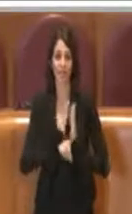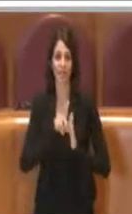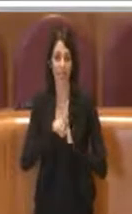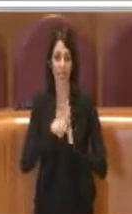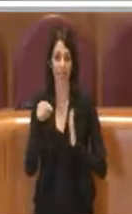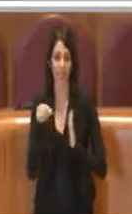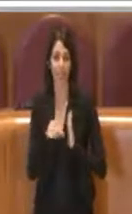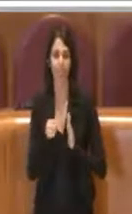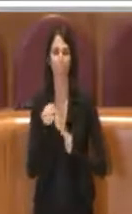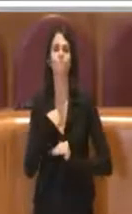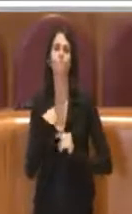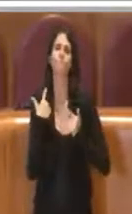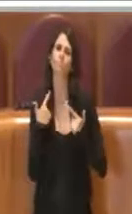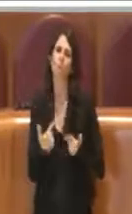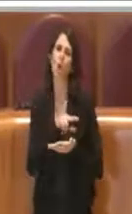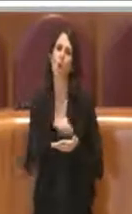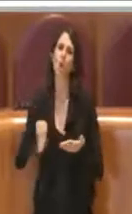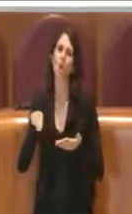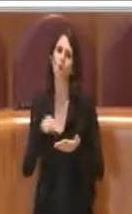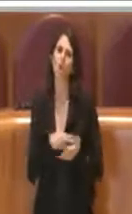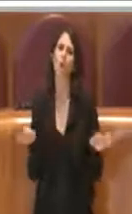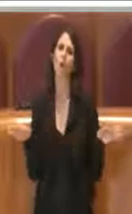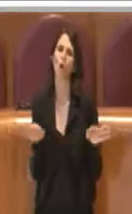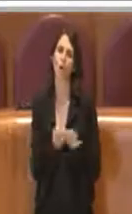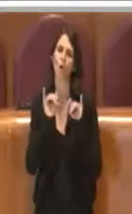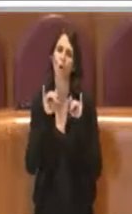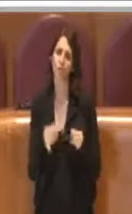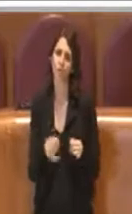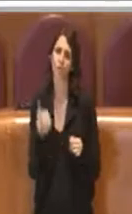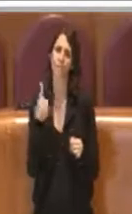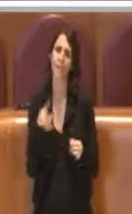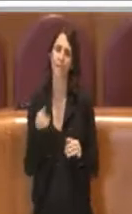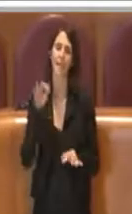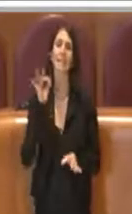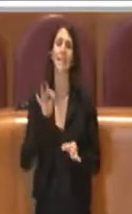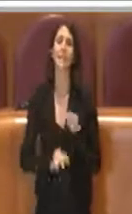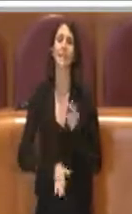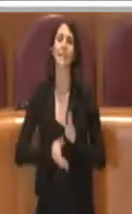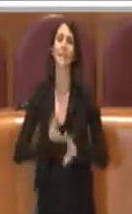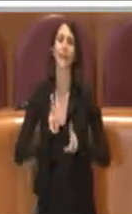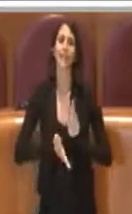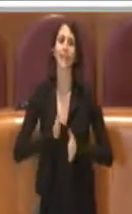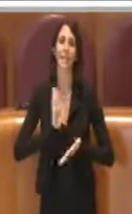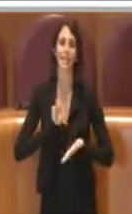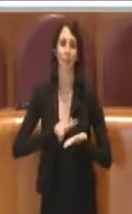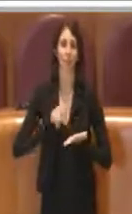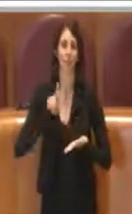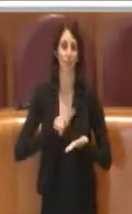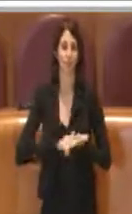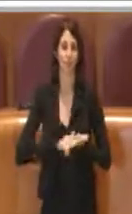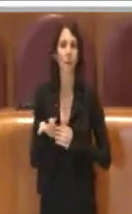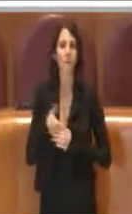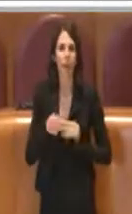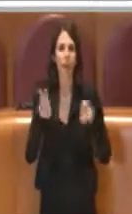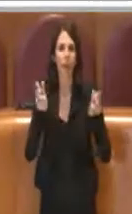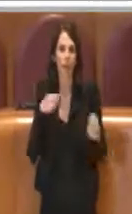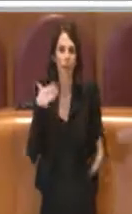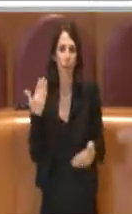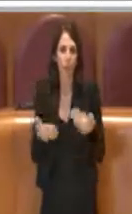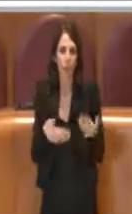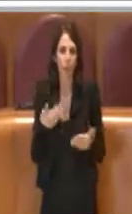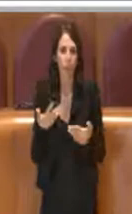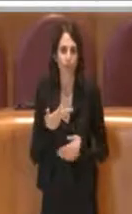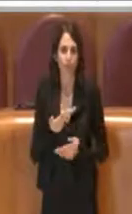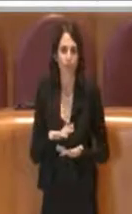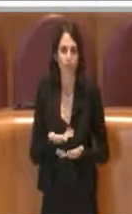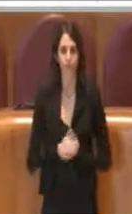il voto favorevole va anche all'immediata eseguibilità, perché ce n'è urgenza. Ringrazio tutti